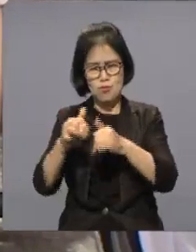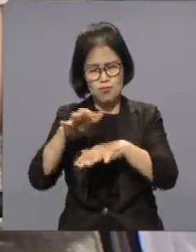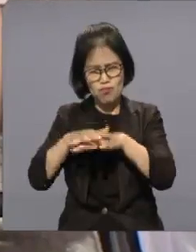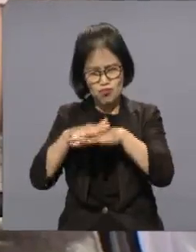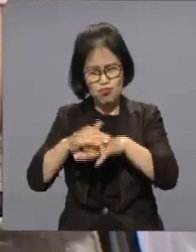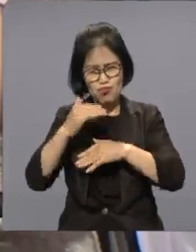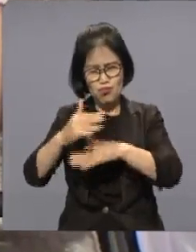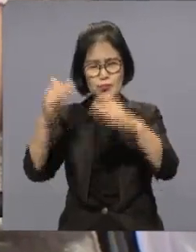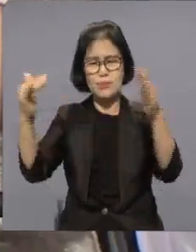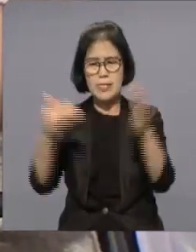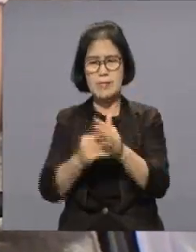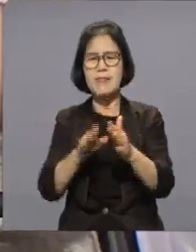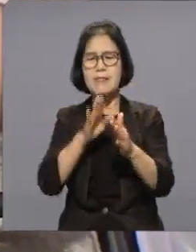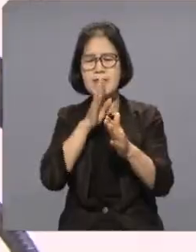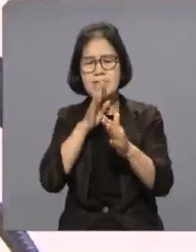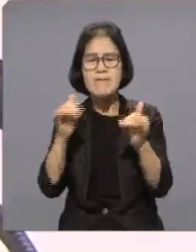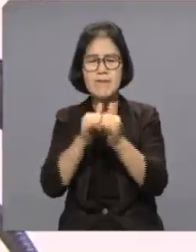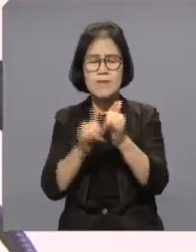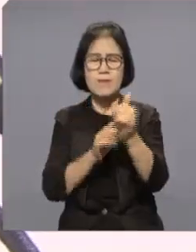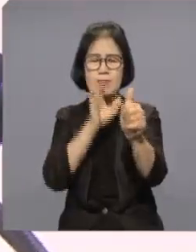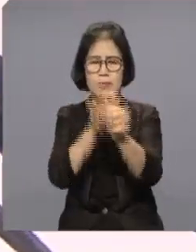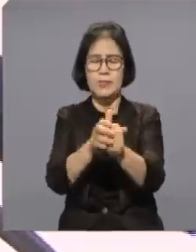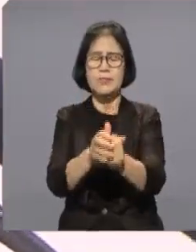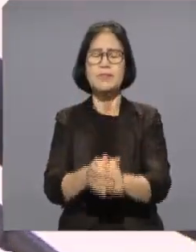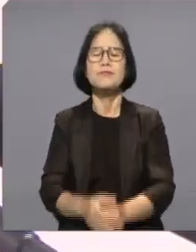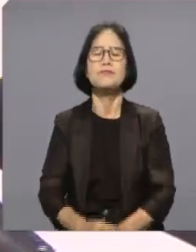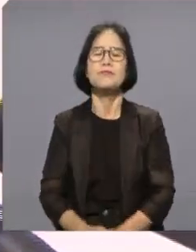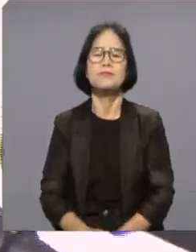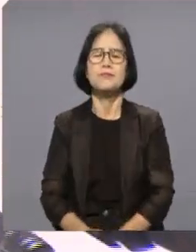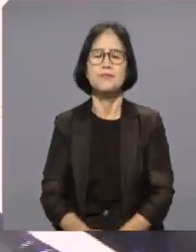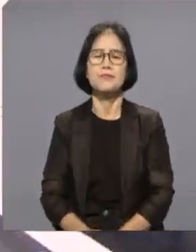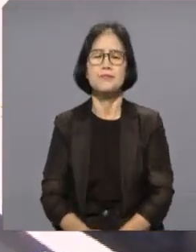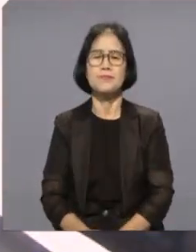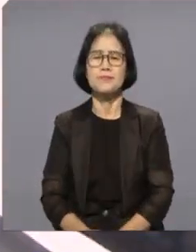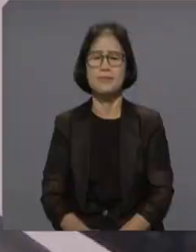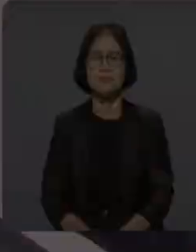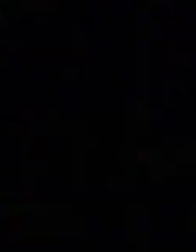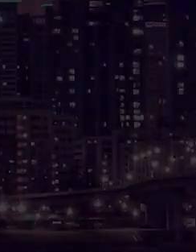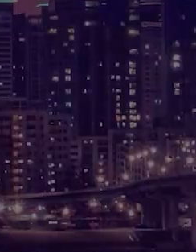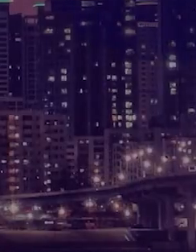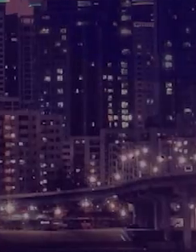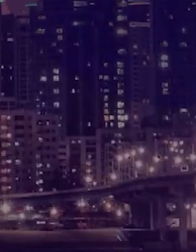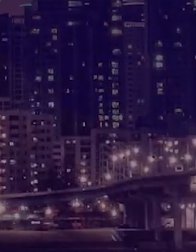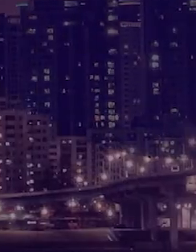과정을 마치면 실전에 배치됩니다. OBS 뉴스 정철호입니다.